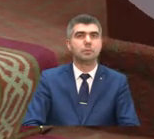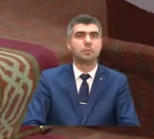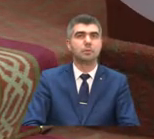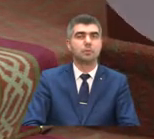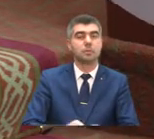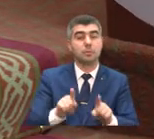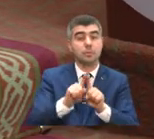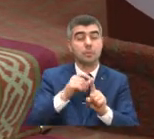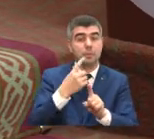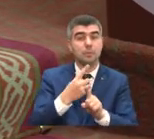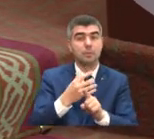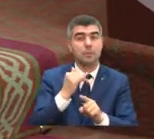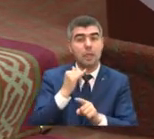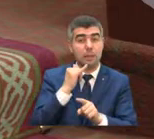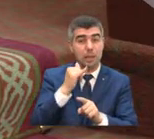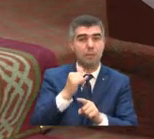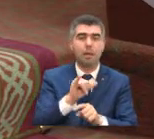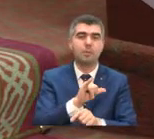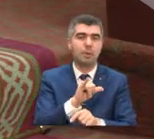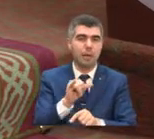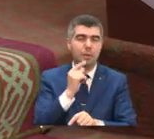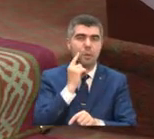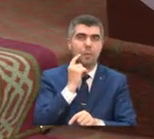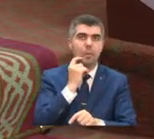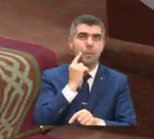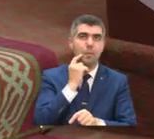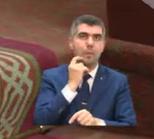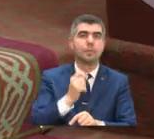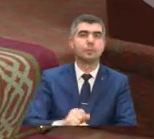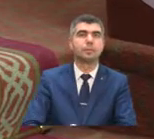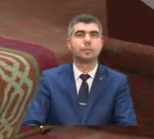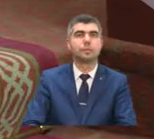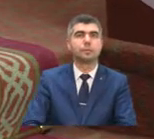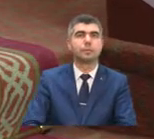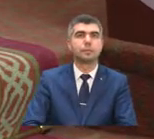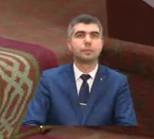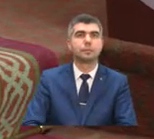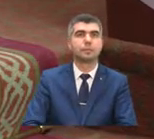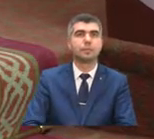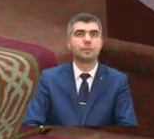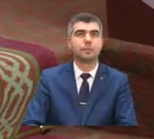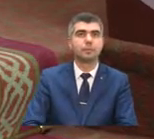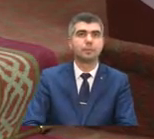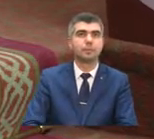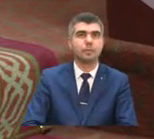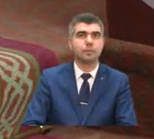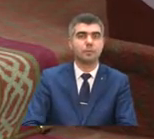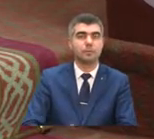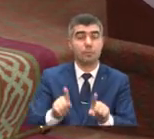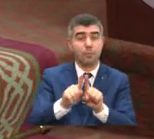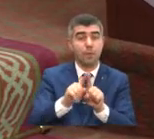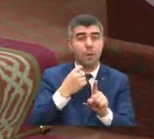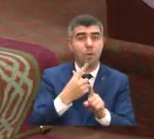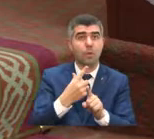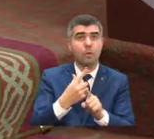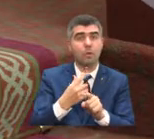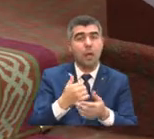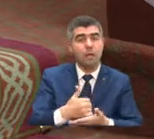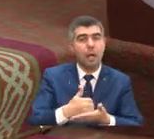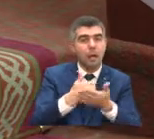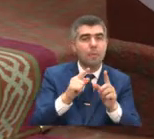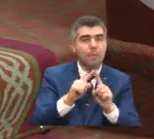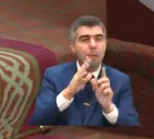ماشي بصفه دوريه، اللي كيكون عن طريق دي دوتاسيون سبيسيال اللي كيتعطى من اجل